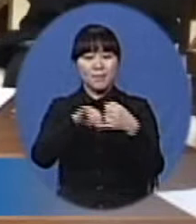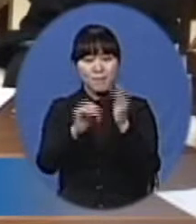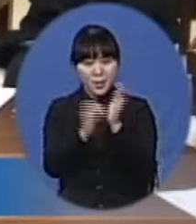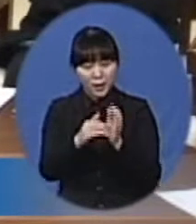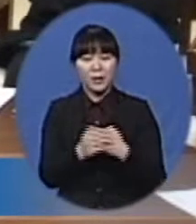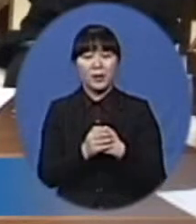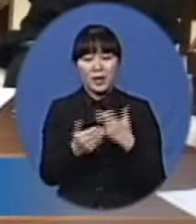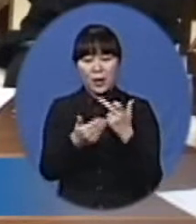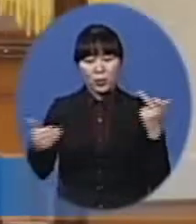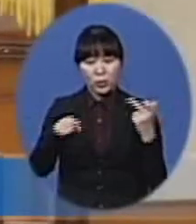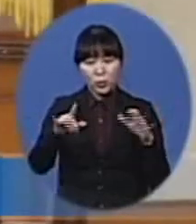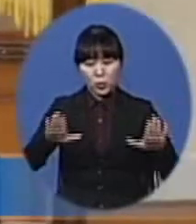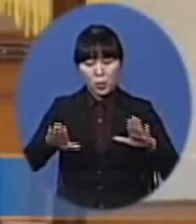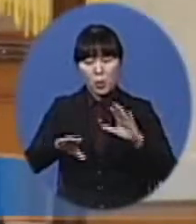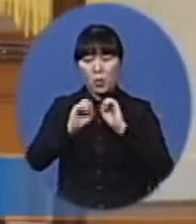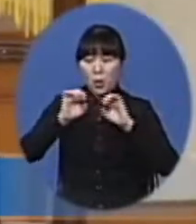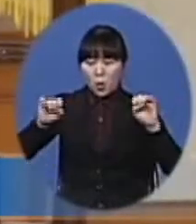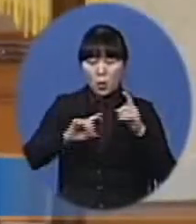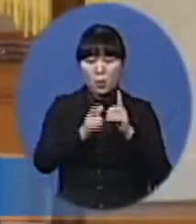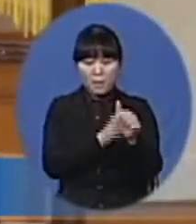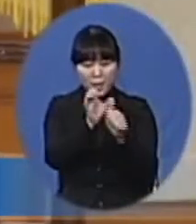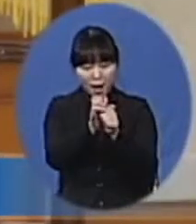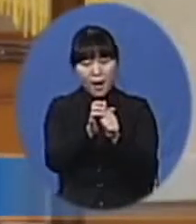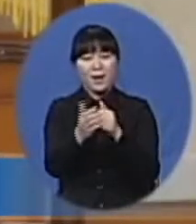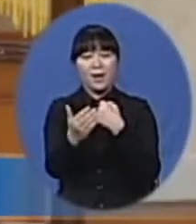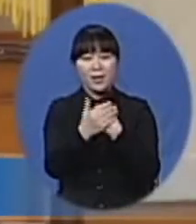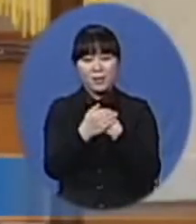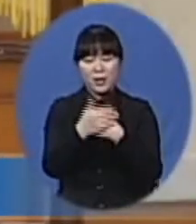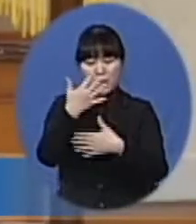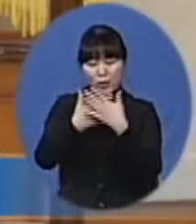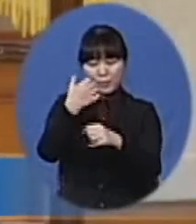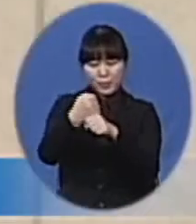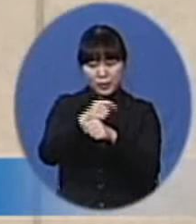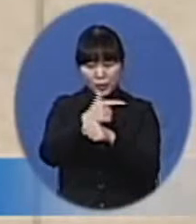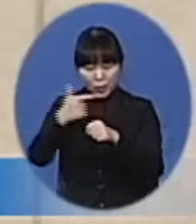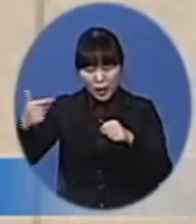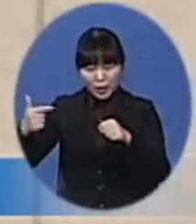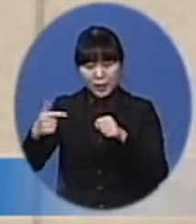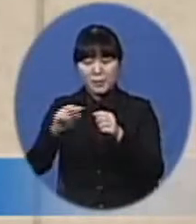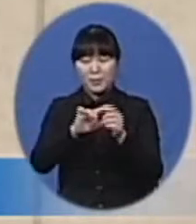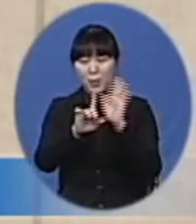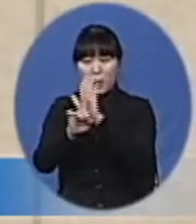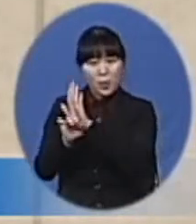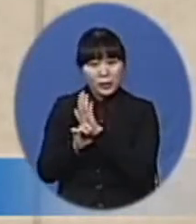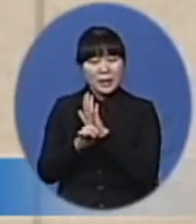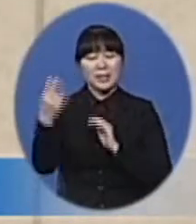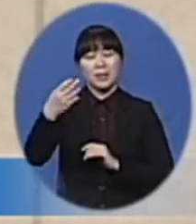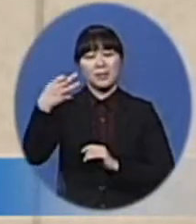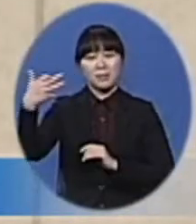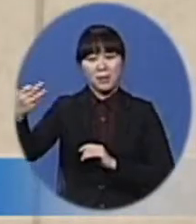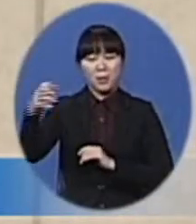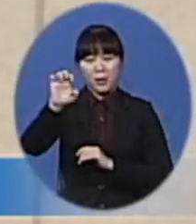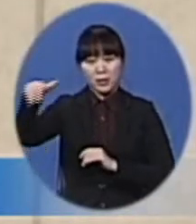약속했고 강원도는 이번 홍보대사 위촉을 계기로 홍보 영상물 제작 등 다양한 마케팅으로 2018